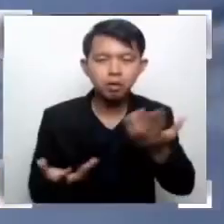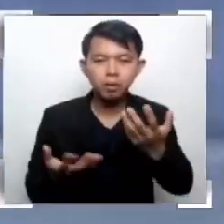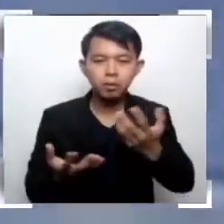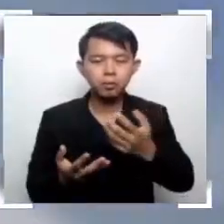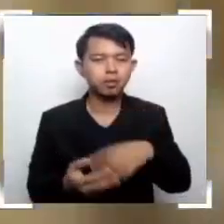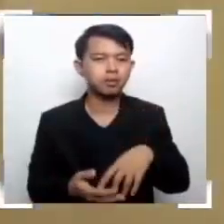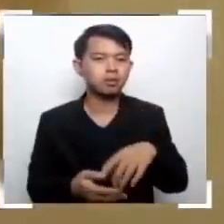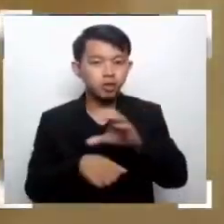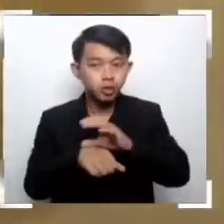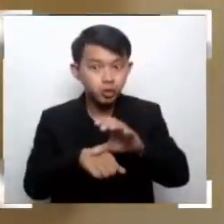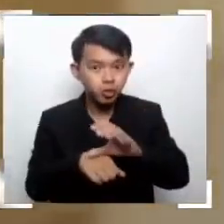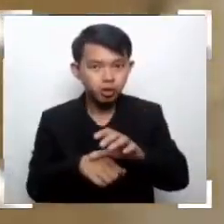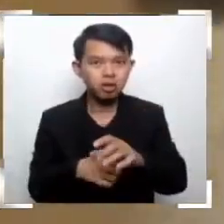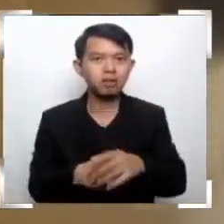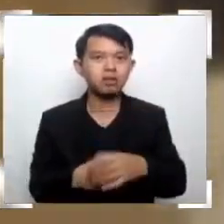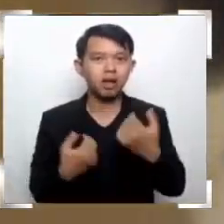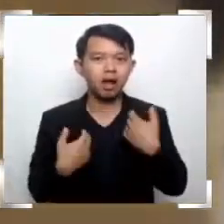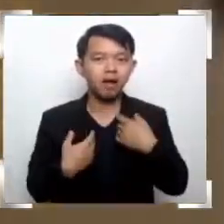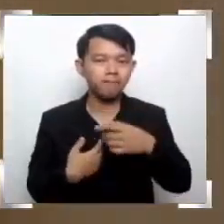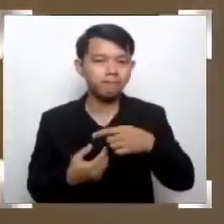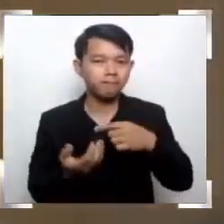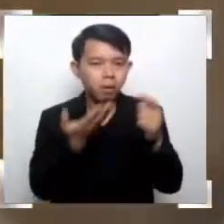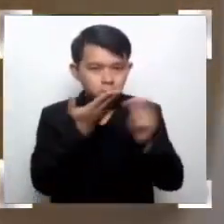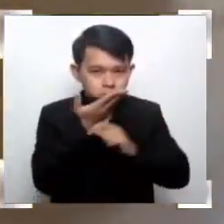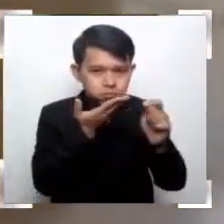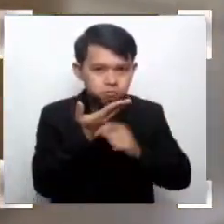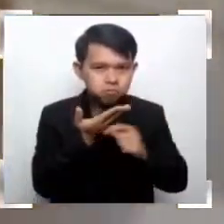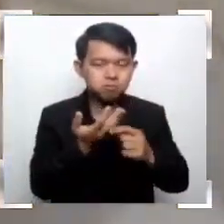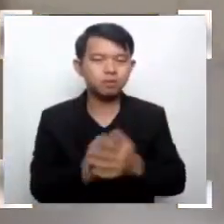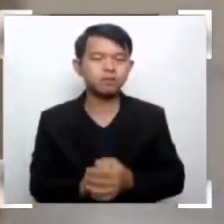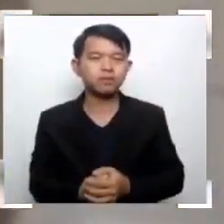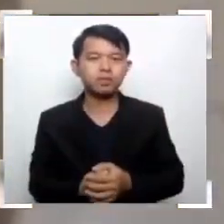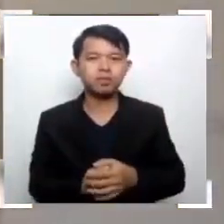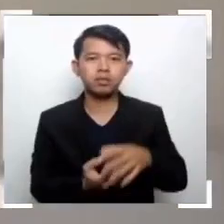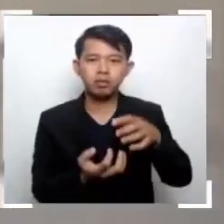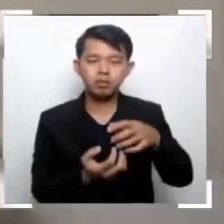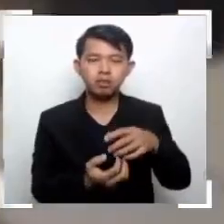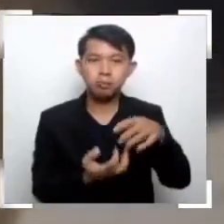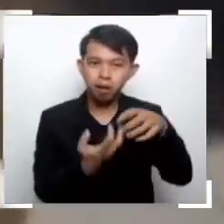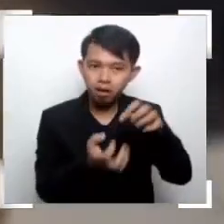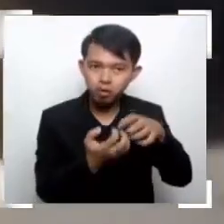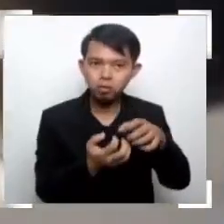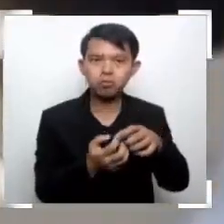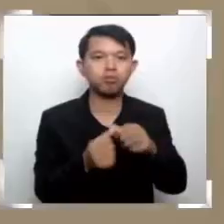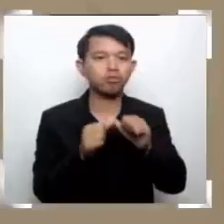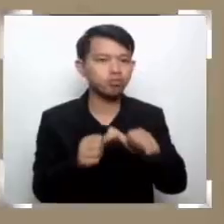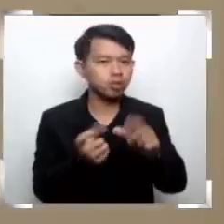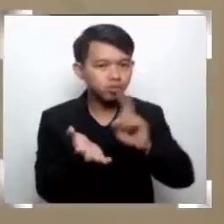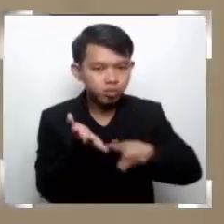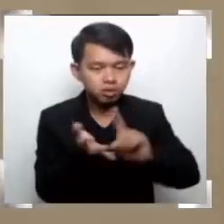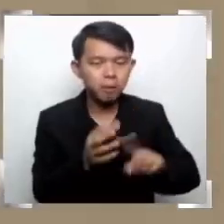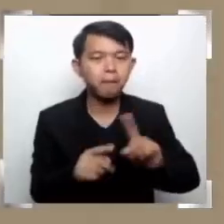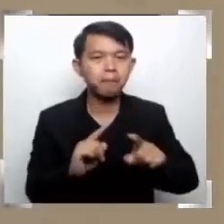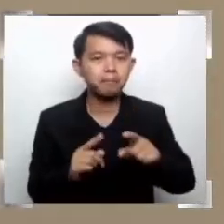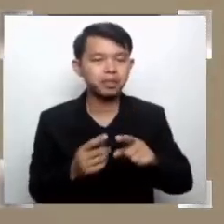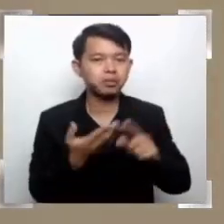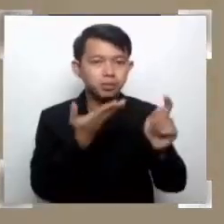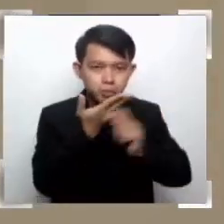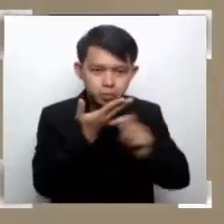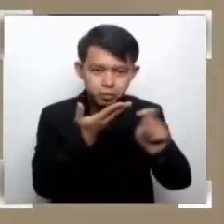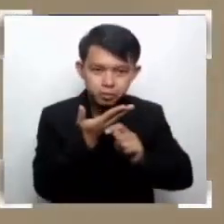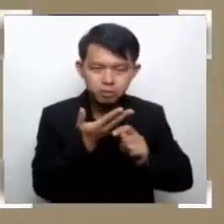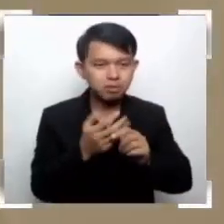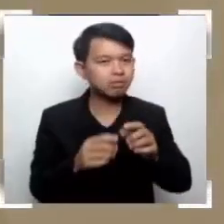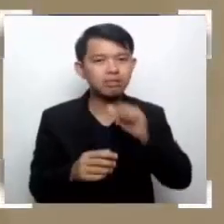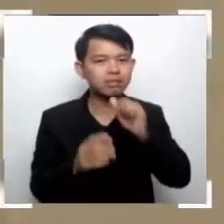cocaine. Ilang beses pinasadahan ng K9 ang mga kontrabando pero di na-detect ang illegal na droga. Sa isang punto, inilabas